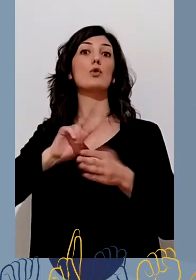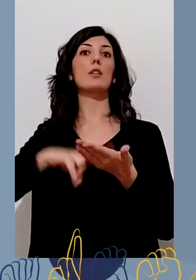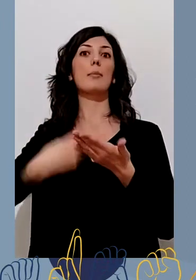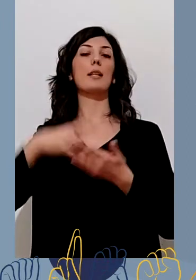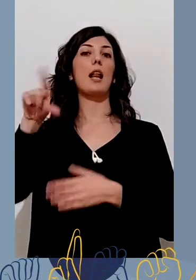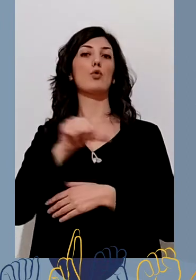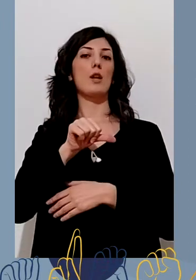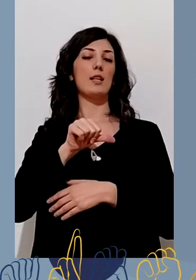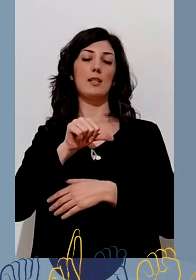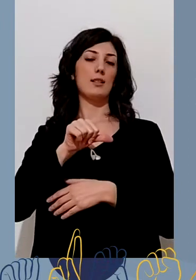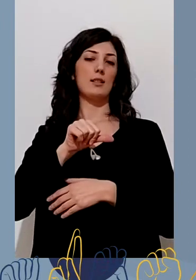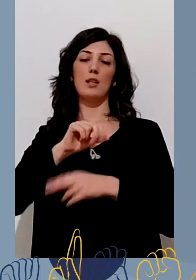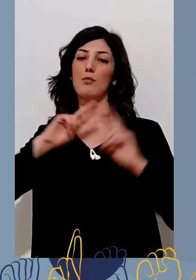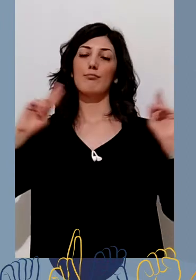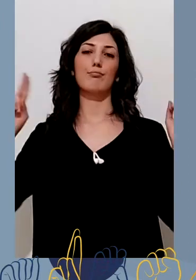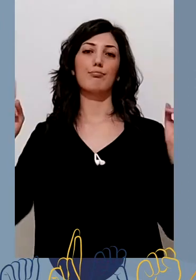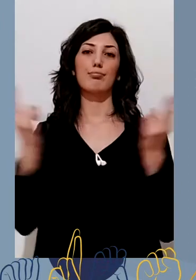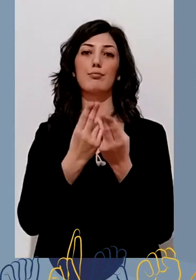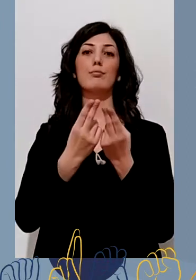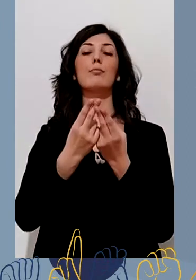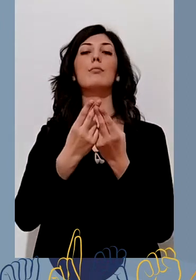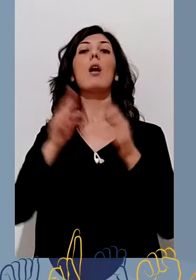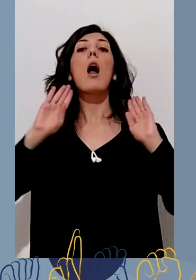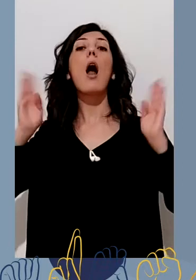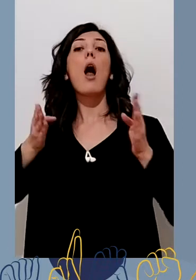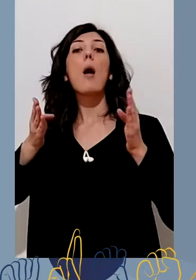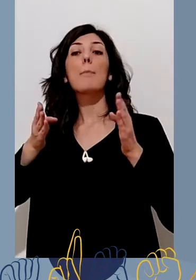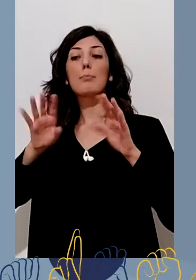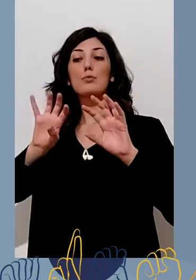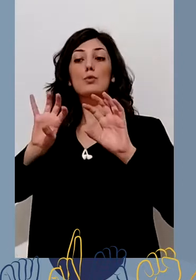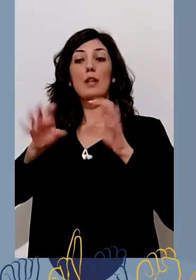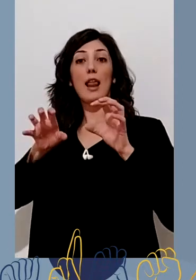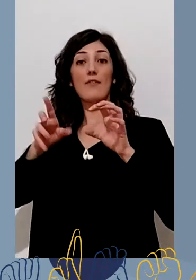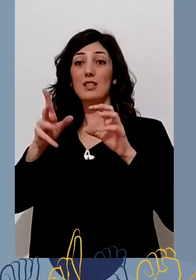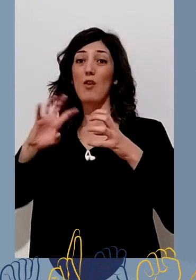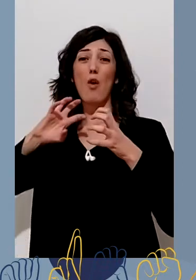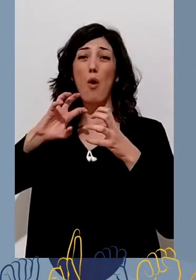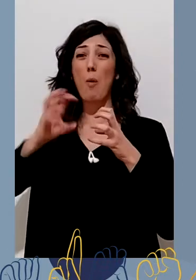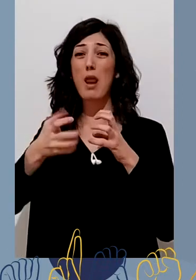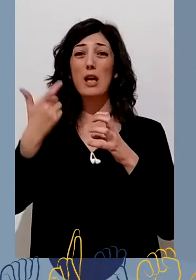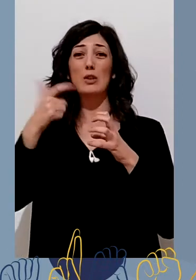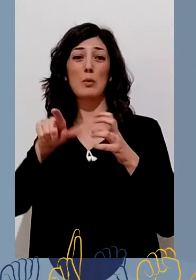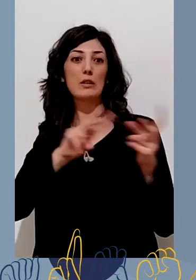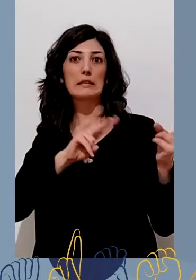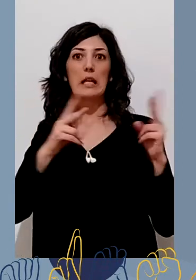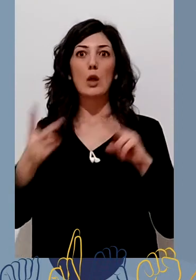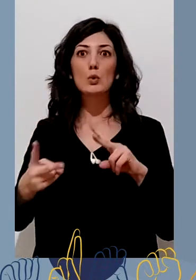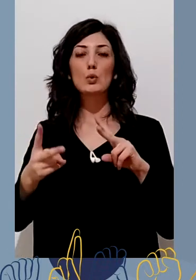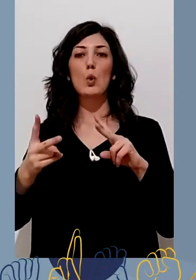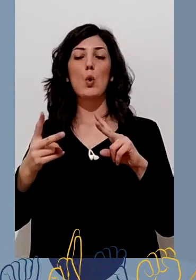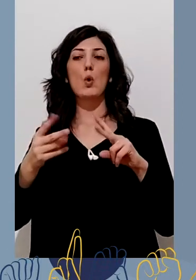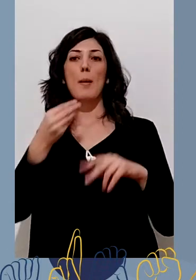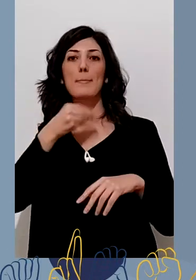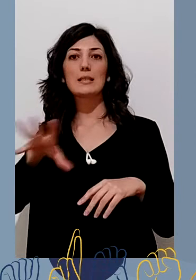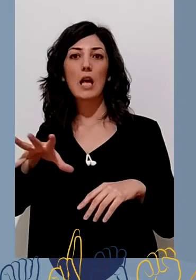particolare l'ambito televisivo è quello, diciamo, un po' più complesso, perché i tempi di latenza, di traduzione, di codifica del messaggio diventano,